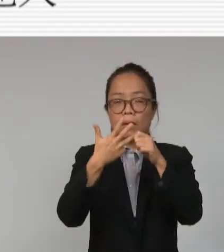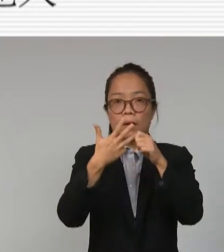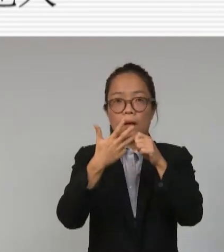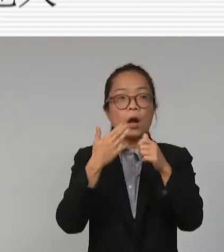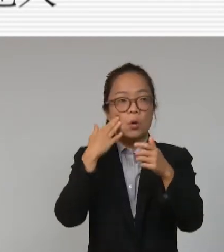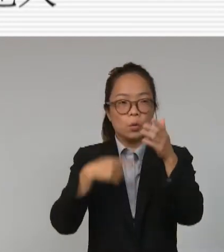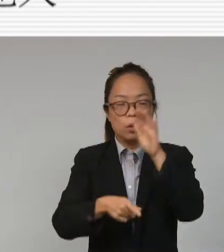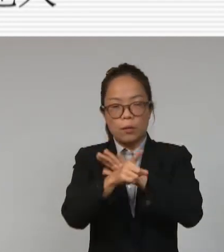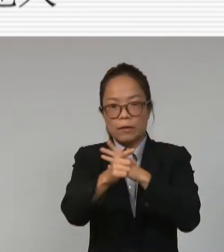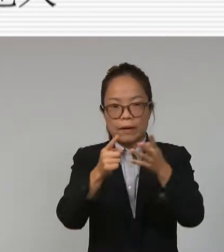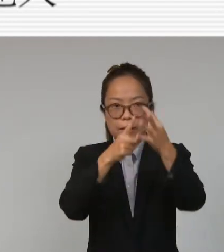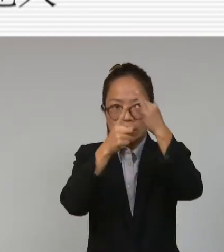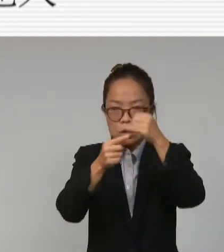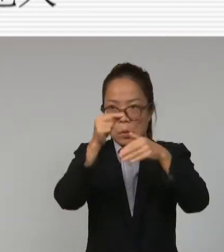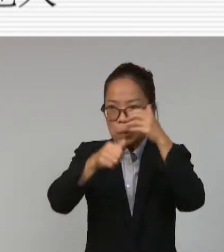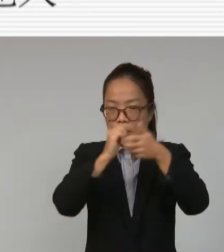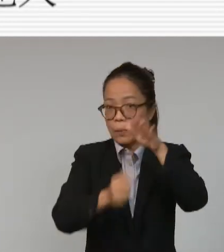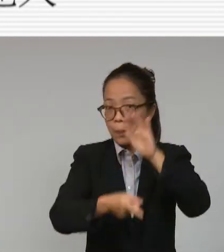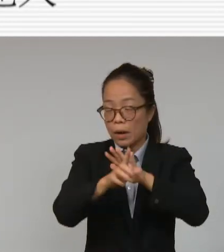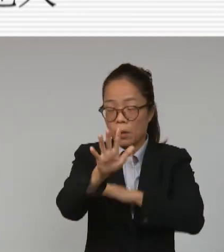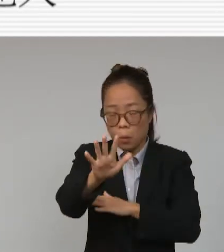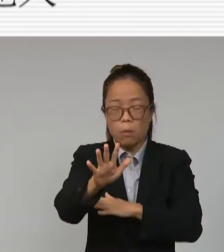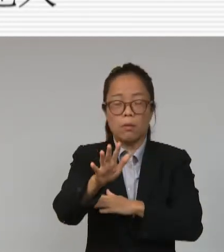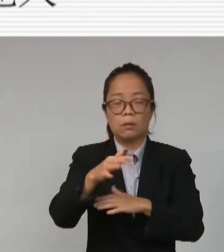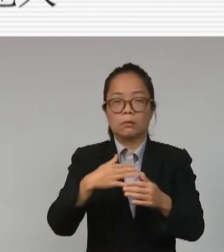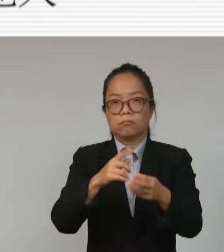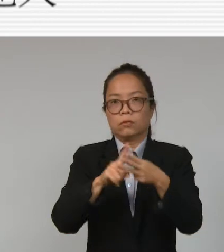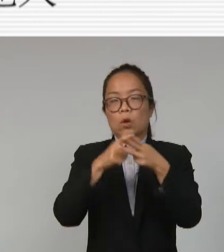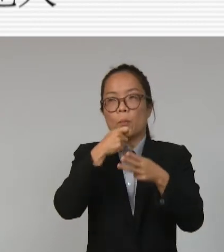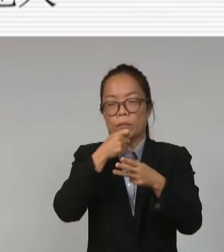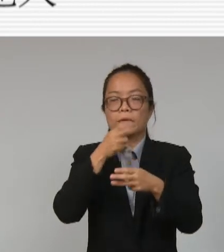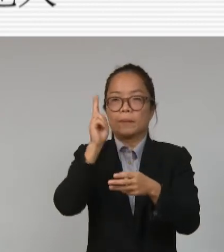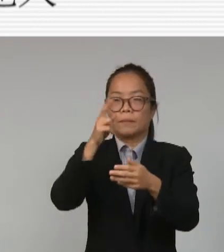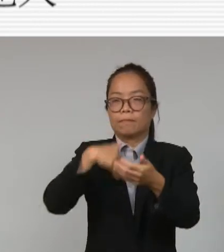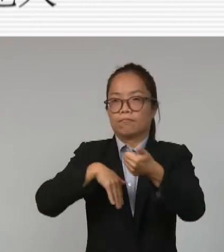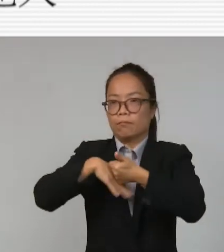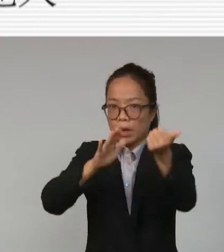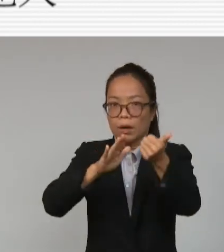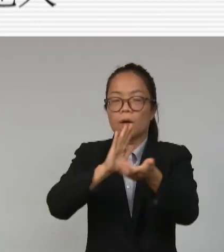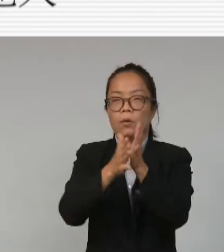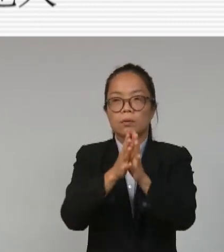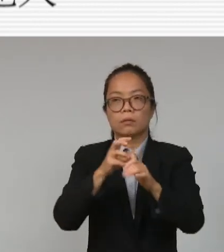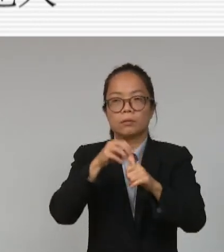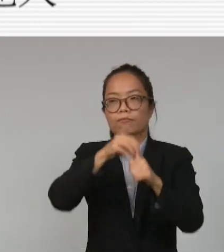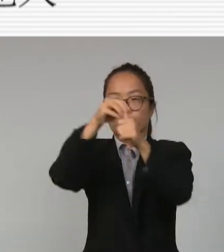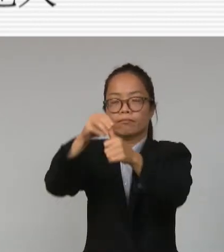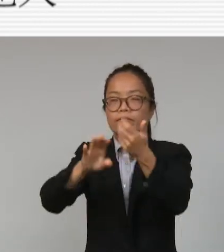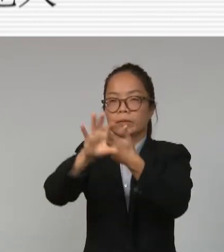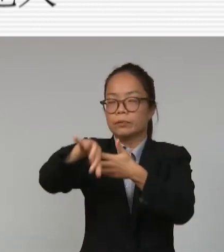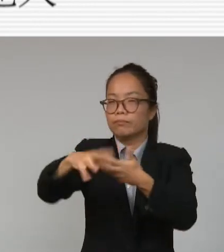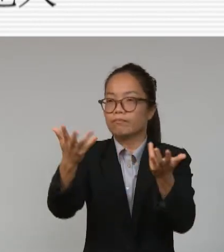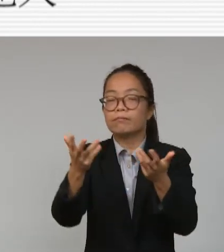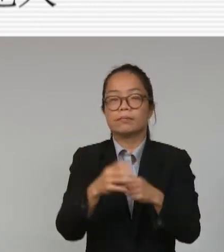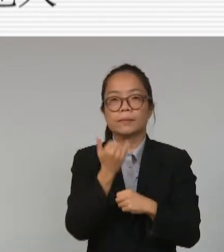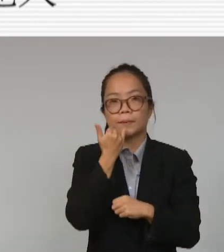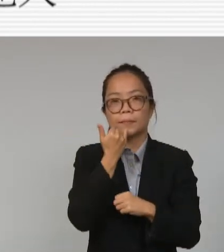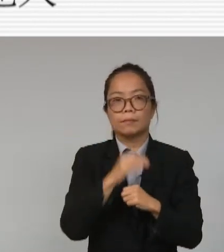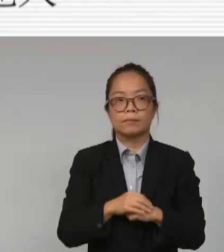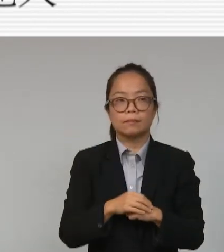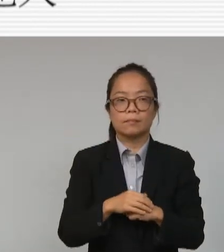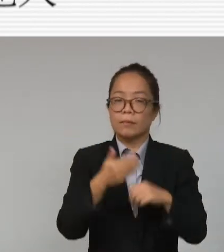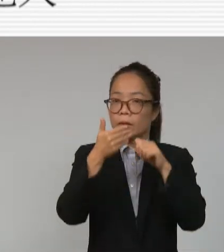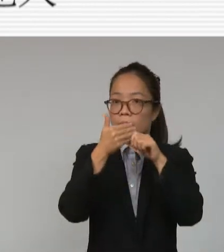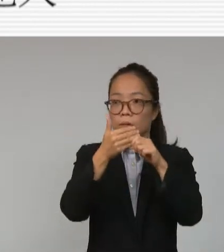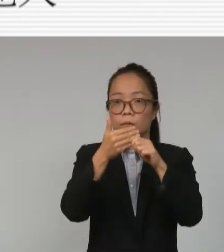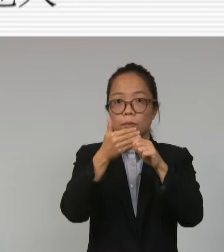有违反前项各款之情事者，主持人得命其退场或为其他必要之处置。